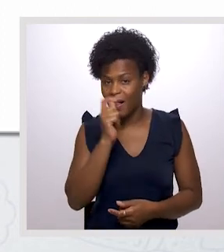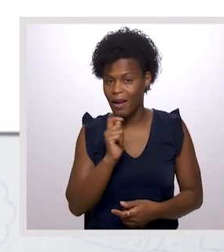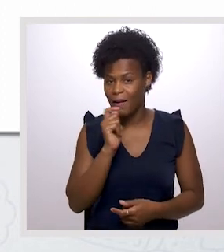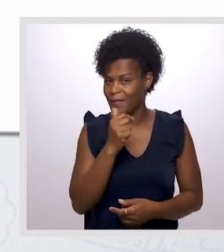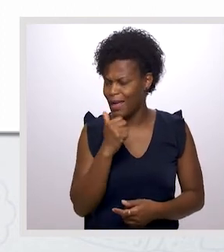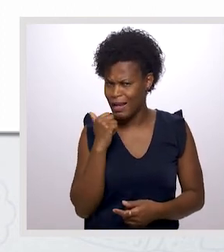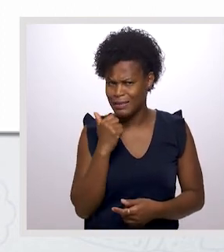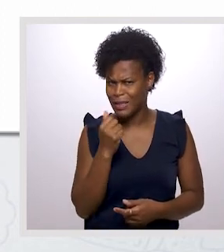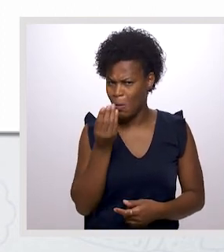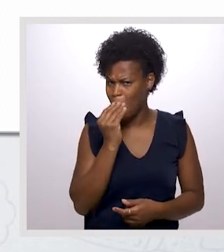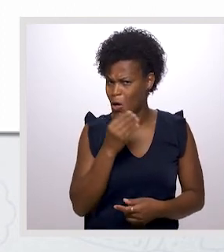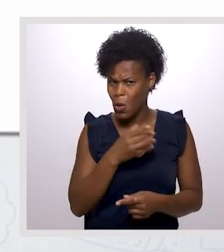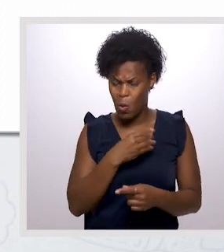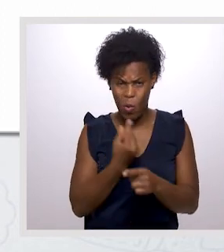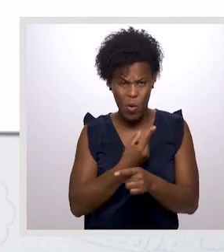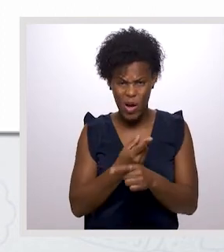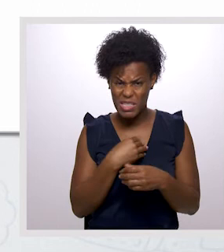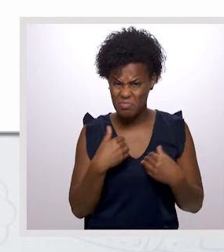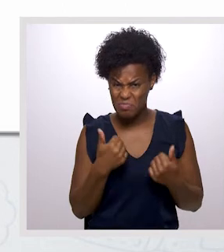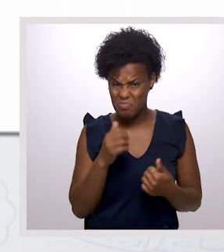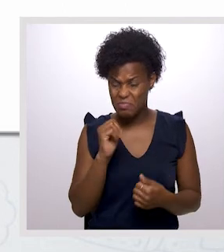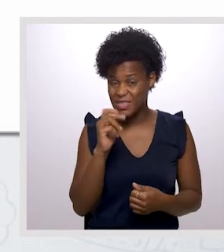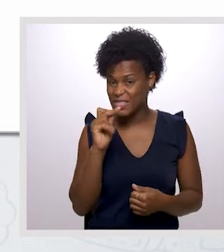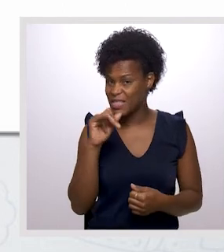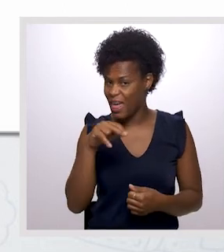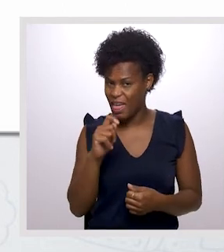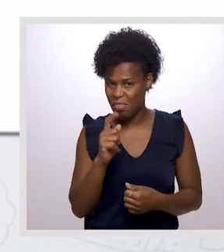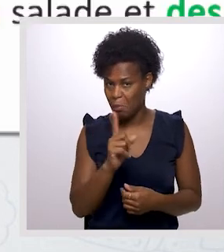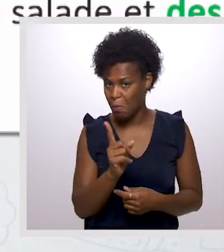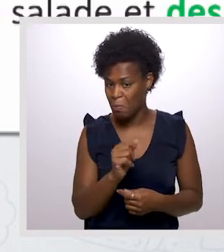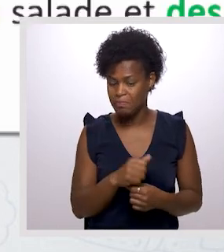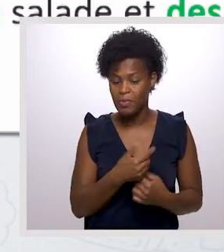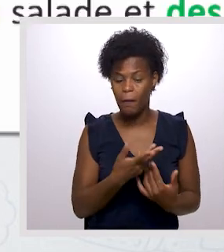choses saines, n'est-ce pas? Et Marie?